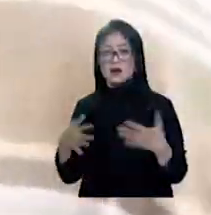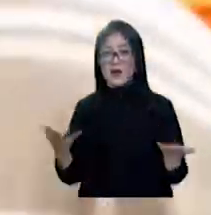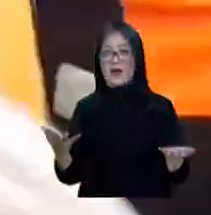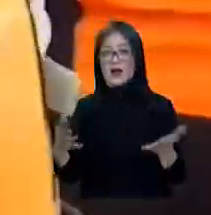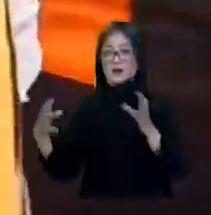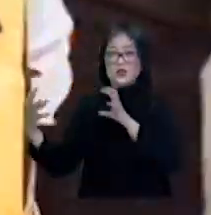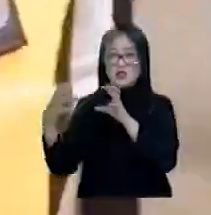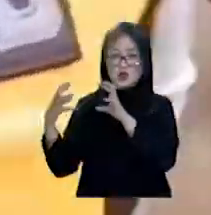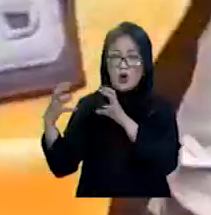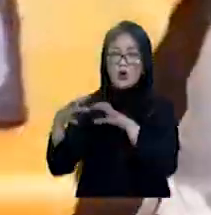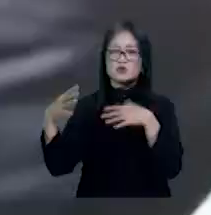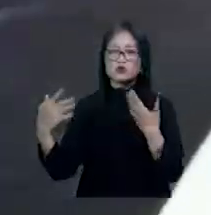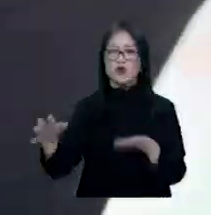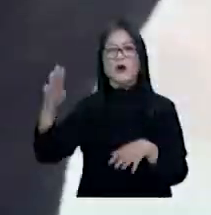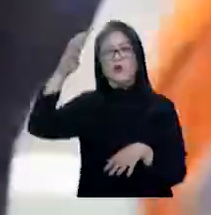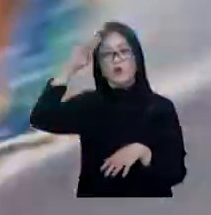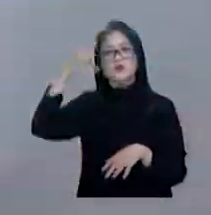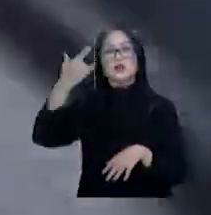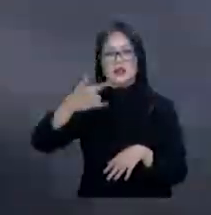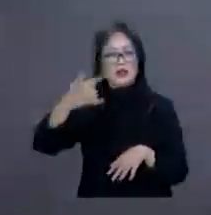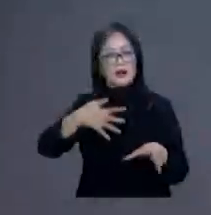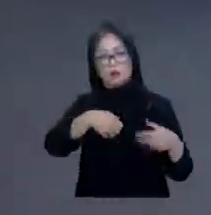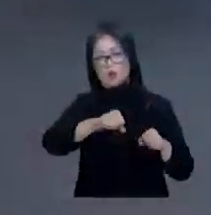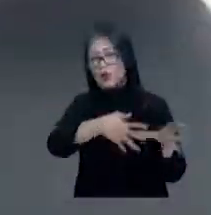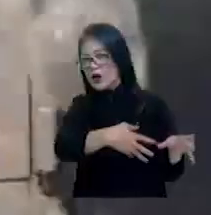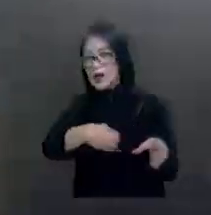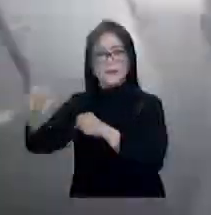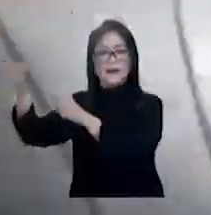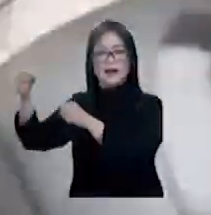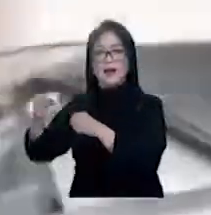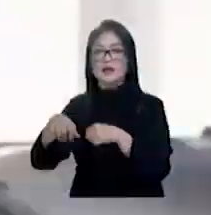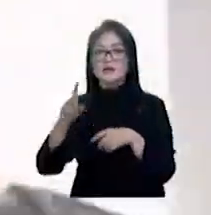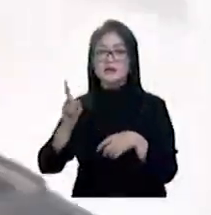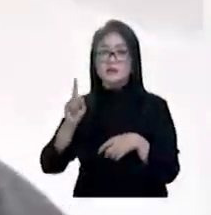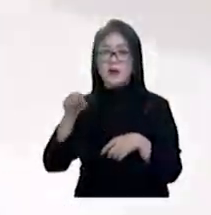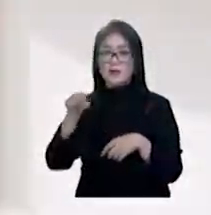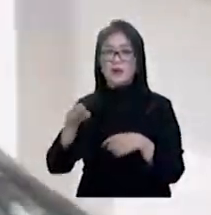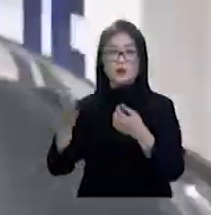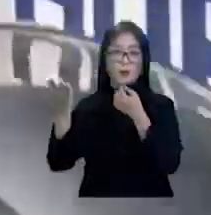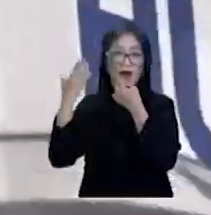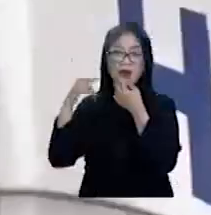tetap mengangkut sebagian sepeda motor milik karyawan perkantoran dan hotel yang parkir menutup jalur khusus sepeda.